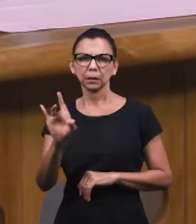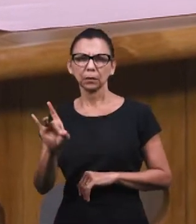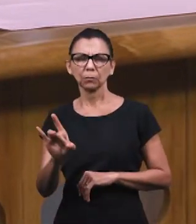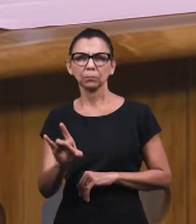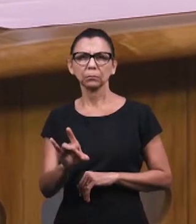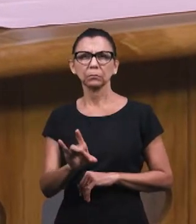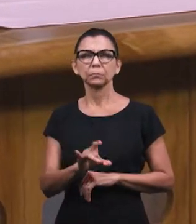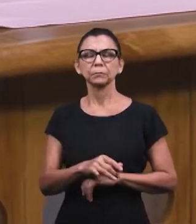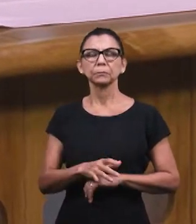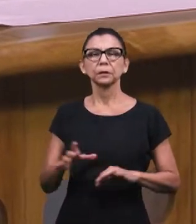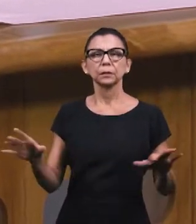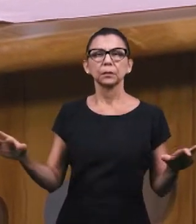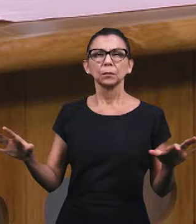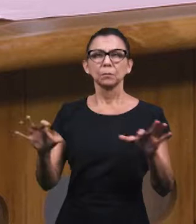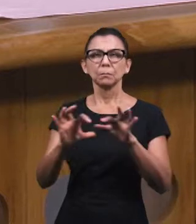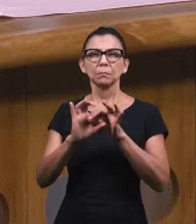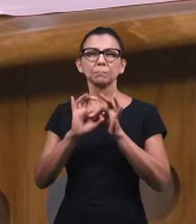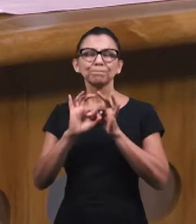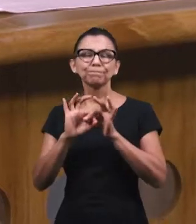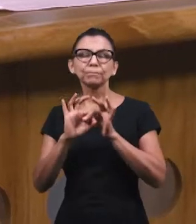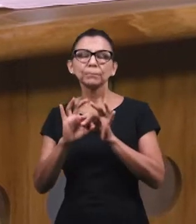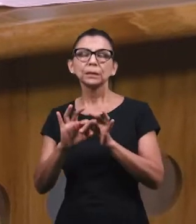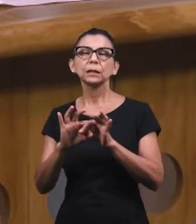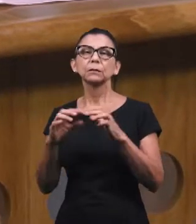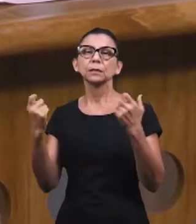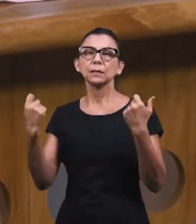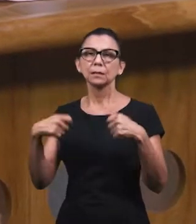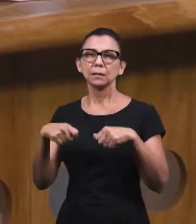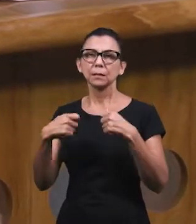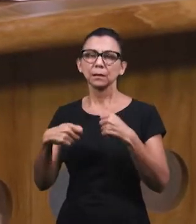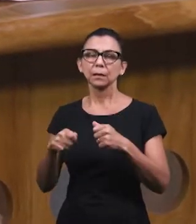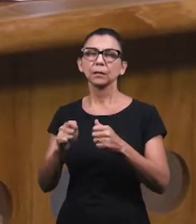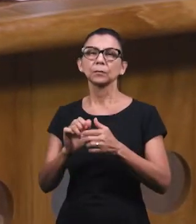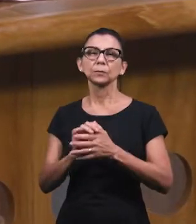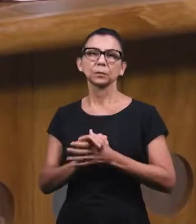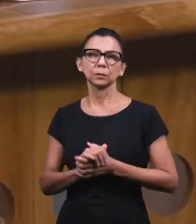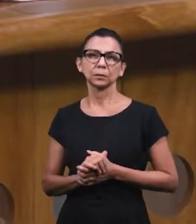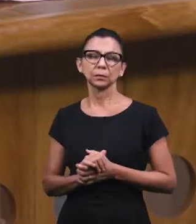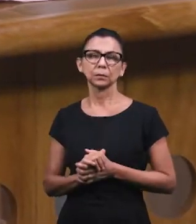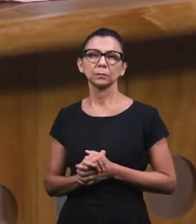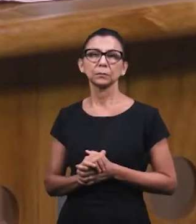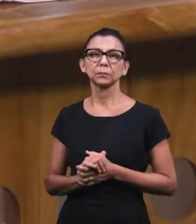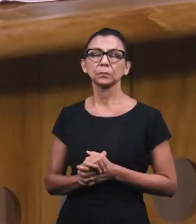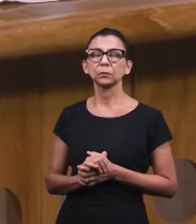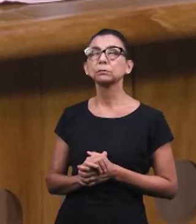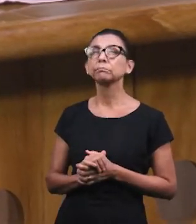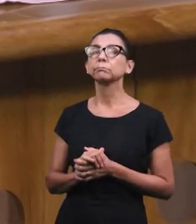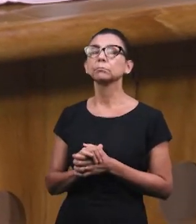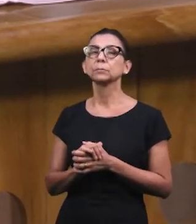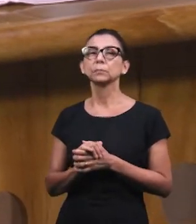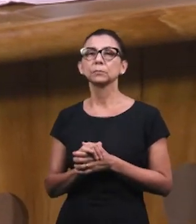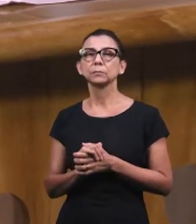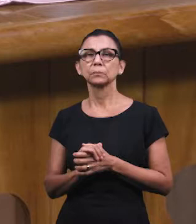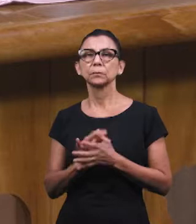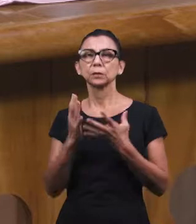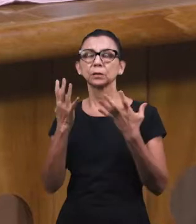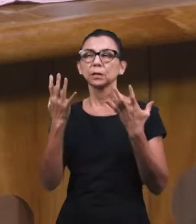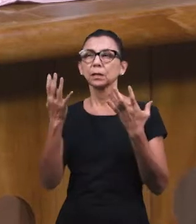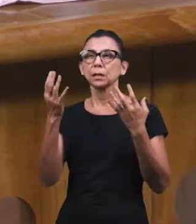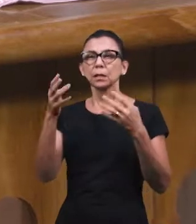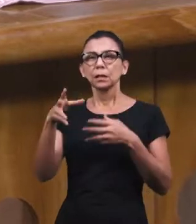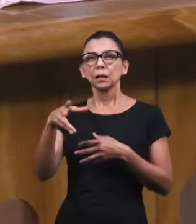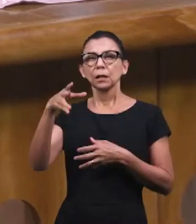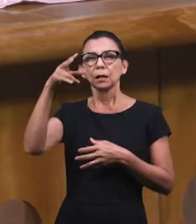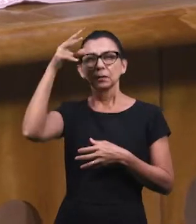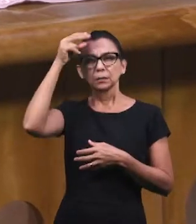amène à un moment de communion avec toi pour entendre ta voix, recevoir ton orientation, ton enseignement ce